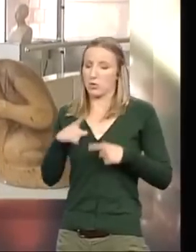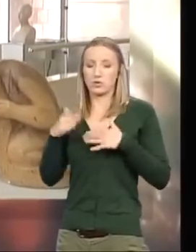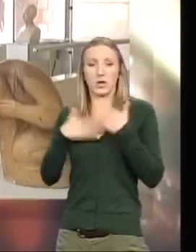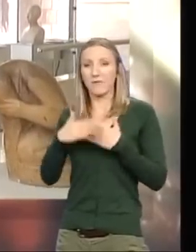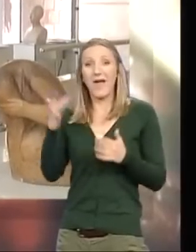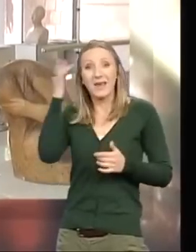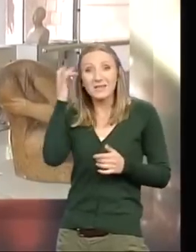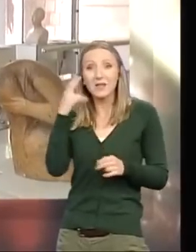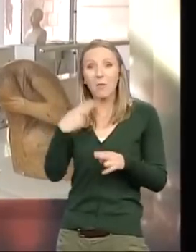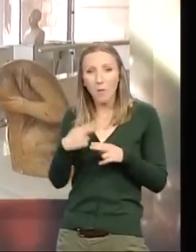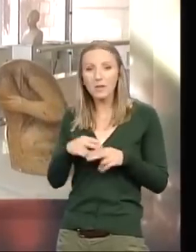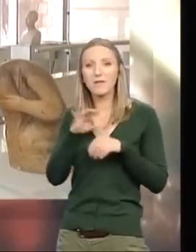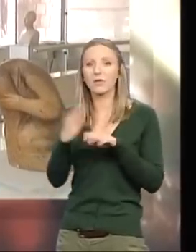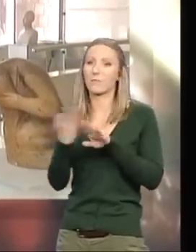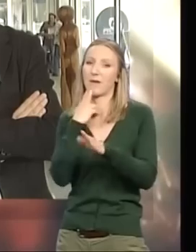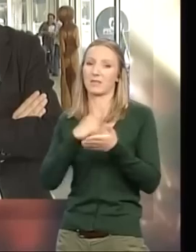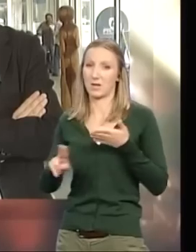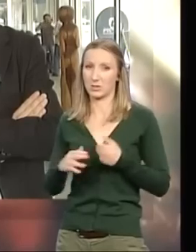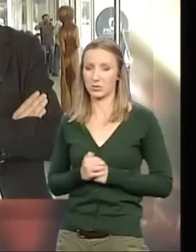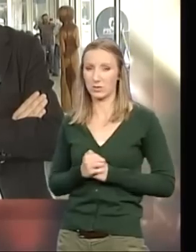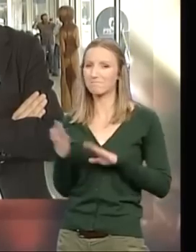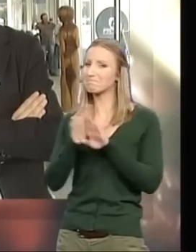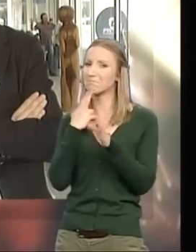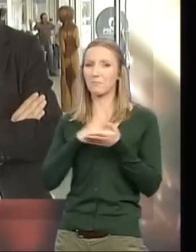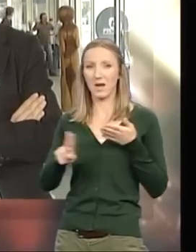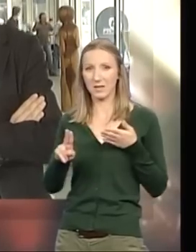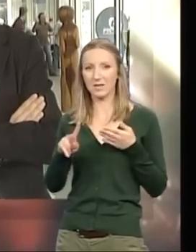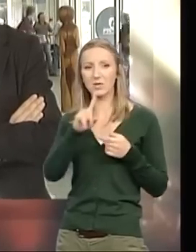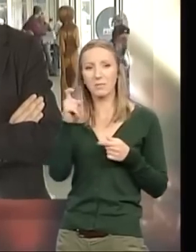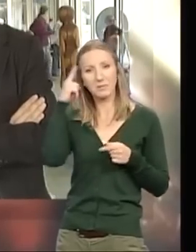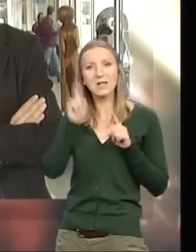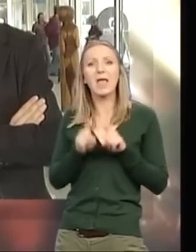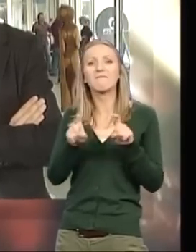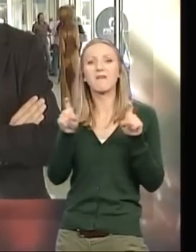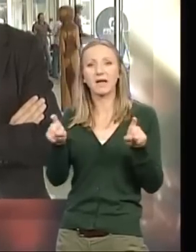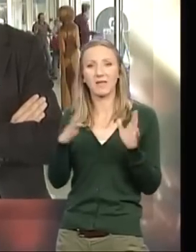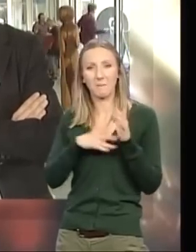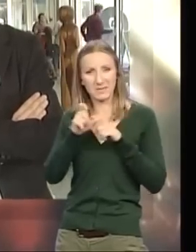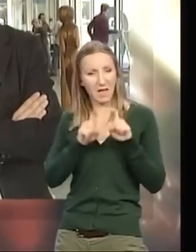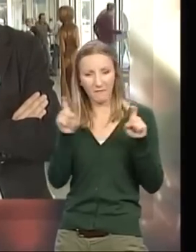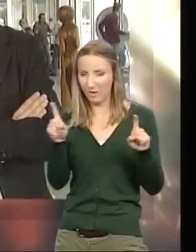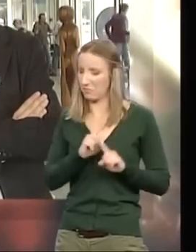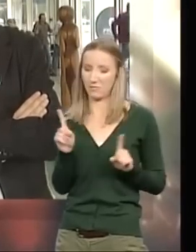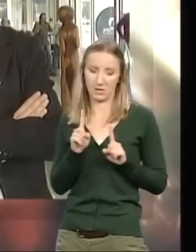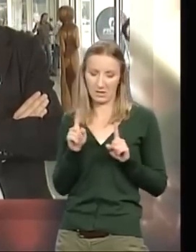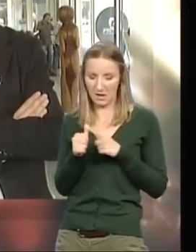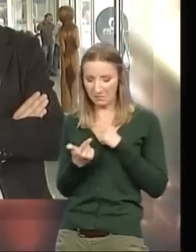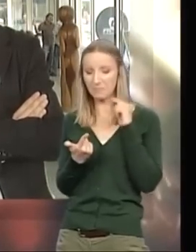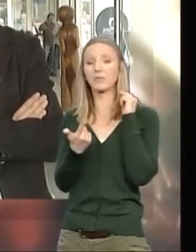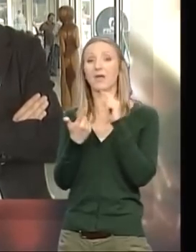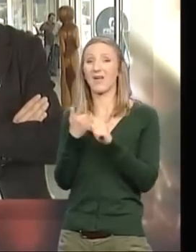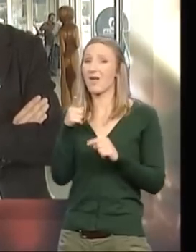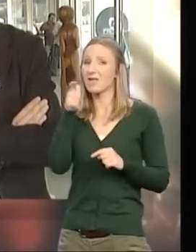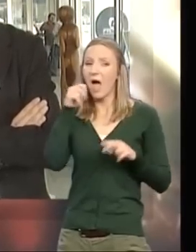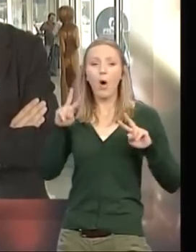neznanje o bolesti vodi ka predrasudama. Predrasud je da je u pitanju infektivna bolest da se prenosi, potom da je to